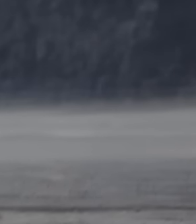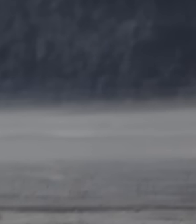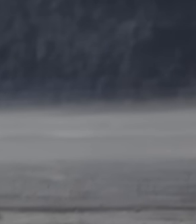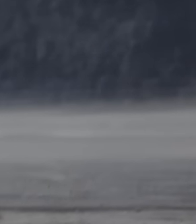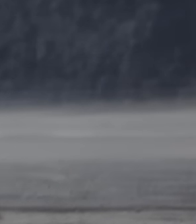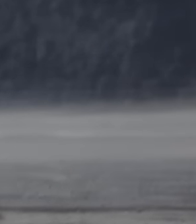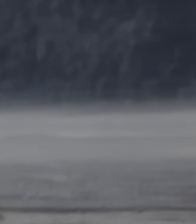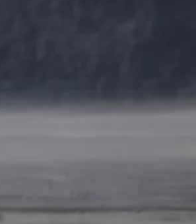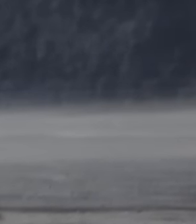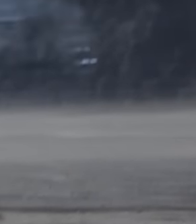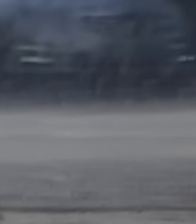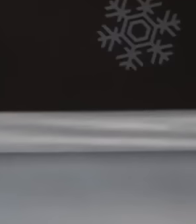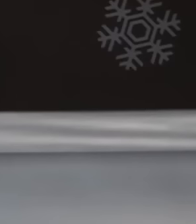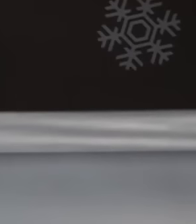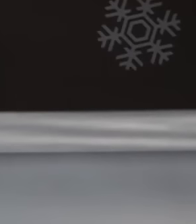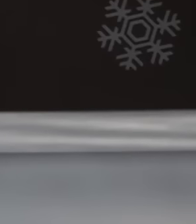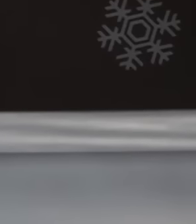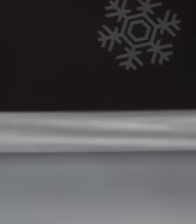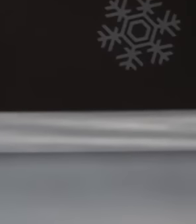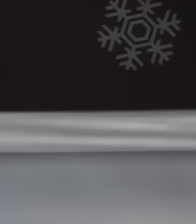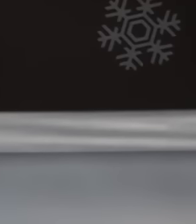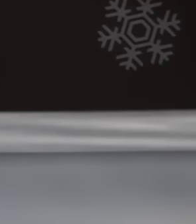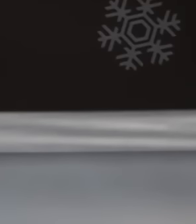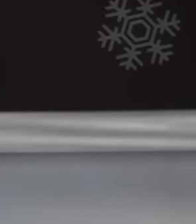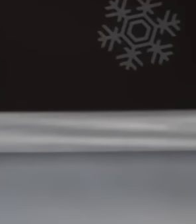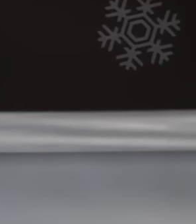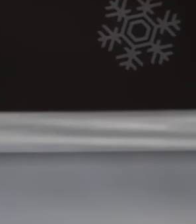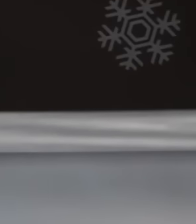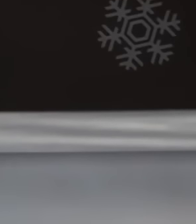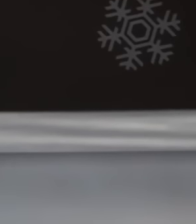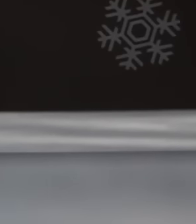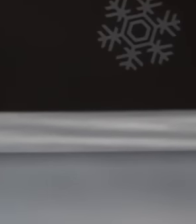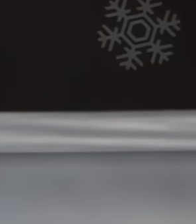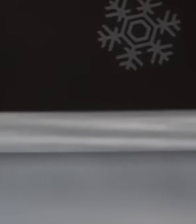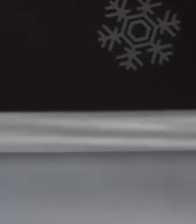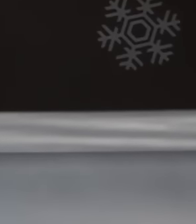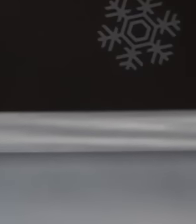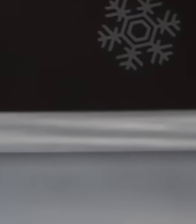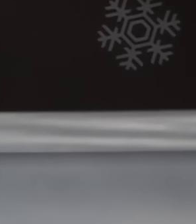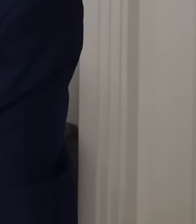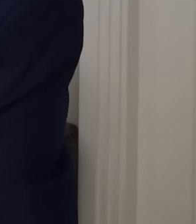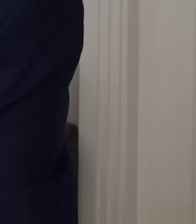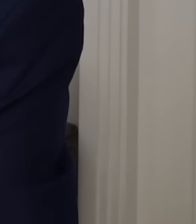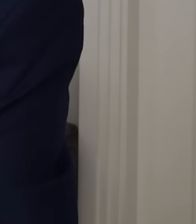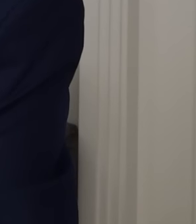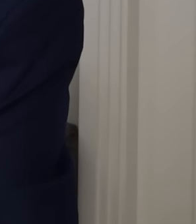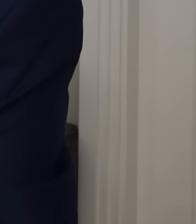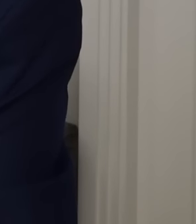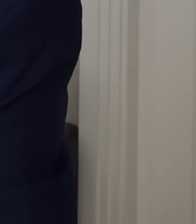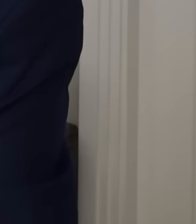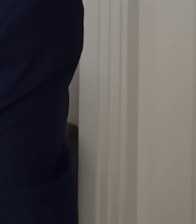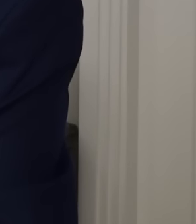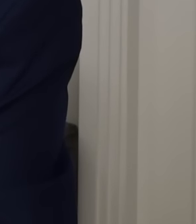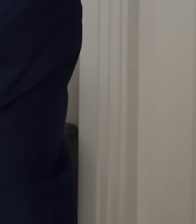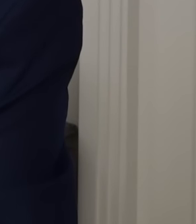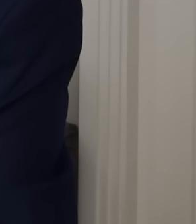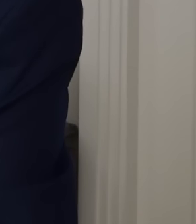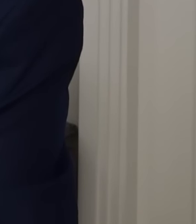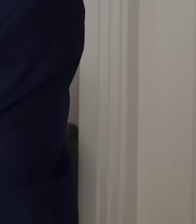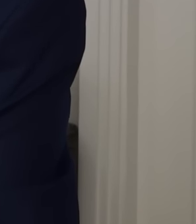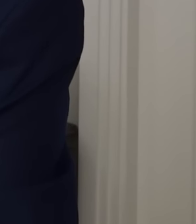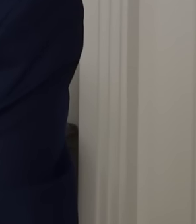ակամա նվիրատու դարձնելը։ Իրավապաշտպանները հանցագործության մասին հաղորդում են ներկայացրել դատախազություն։ Չեմ տեսել մի մարդ, որը իր